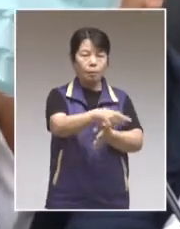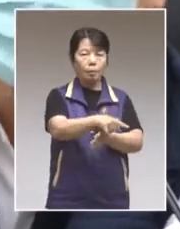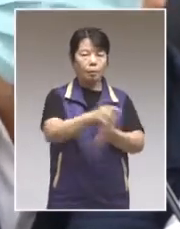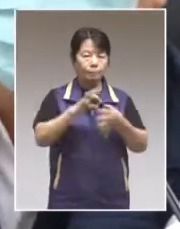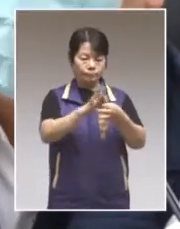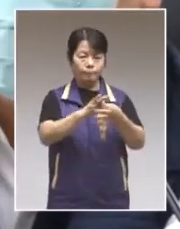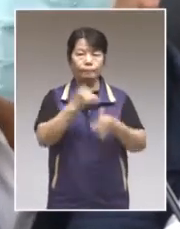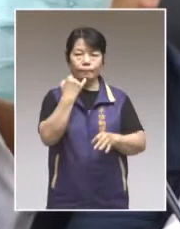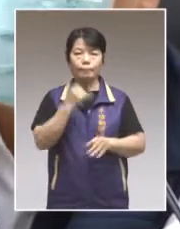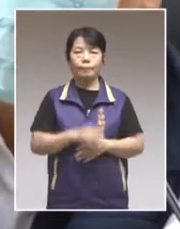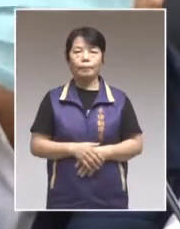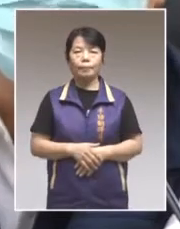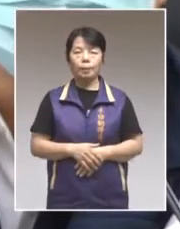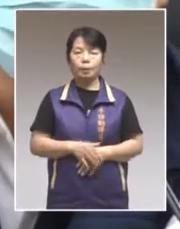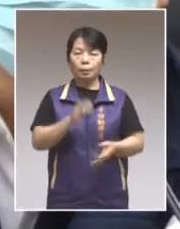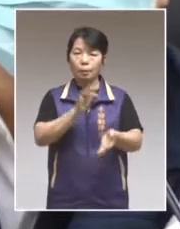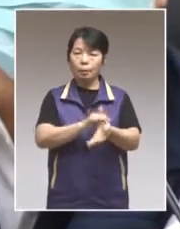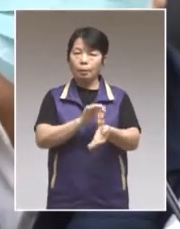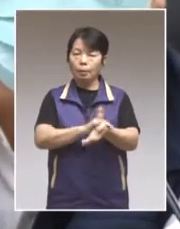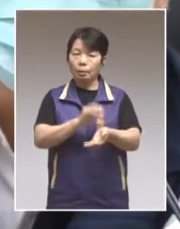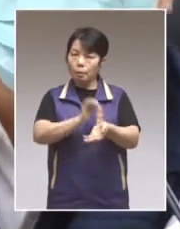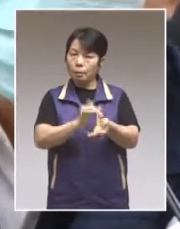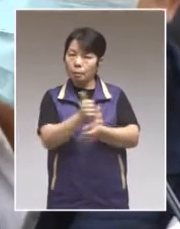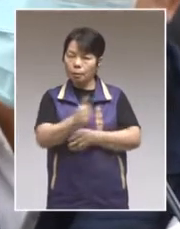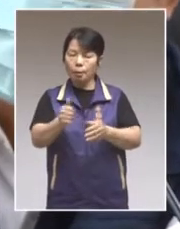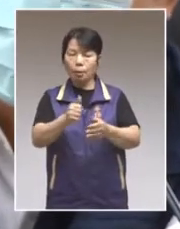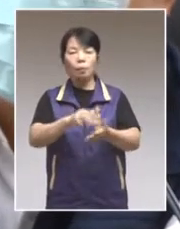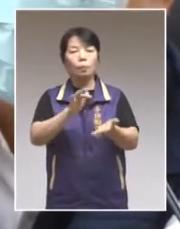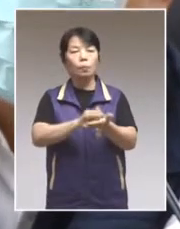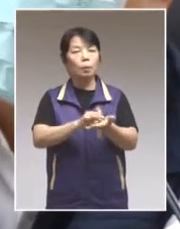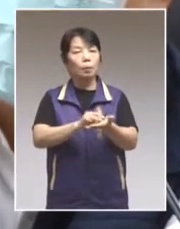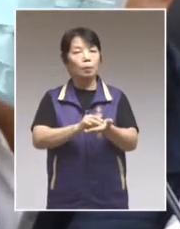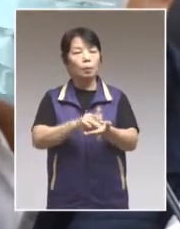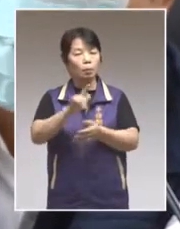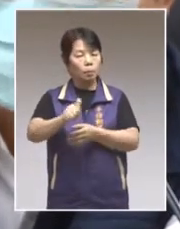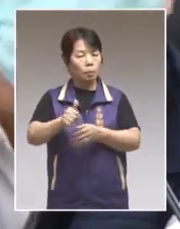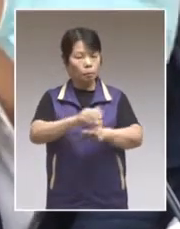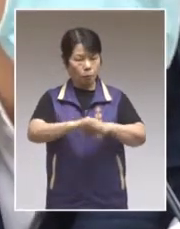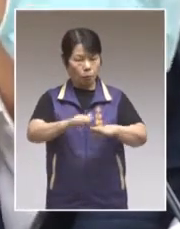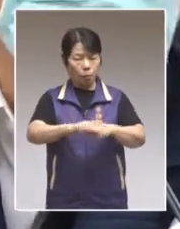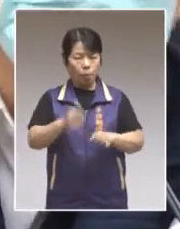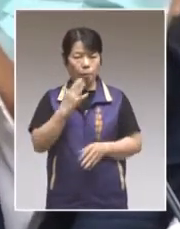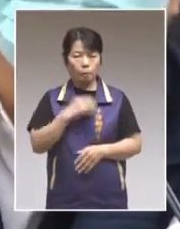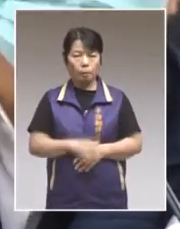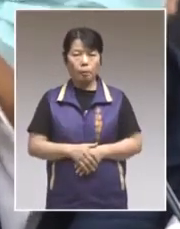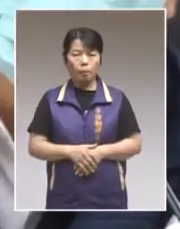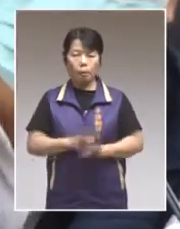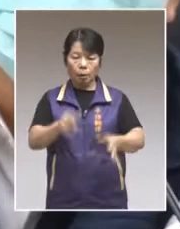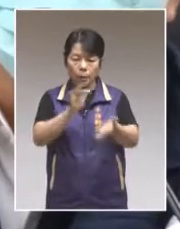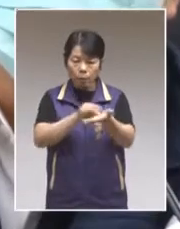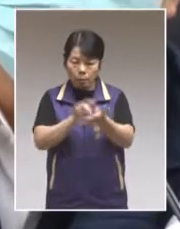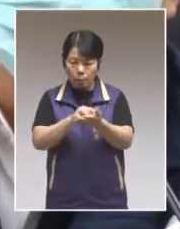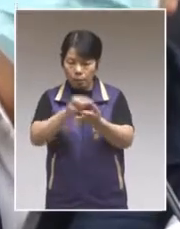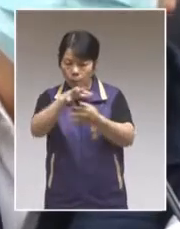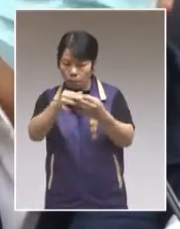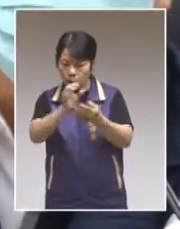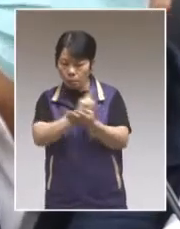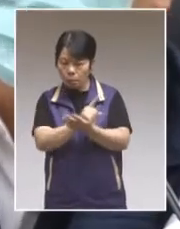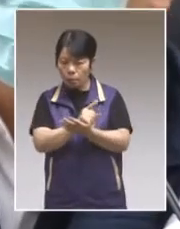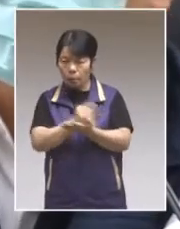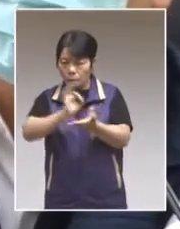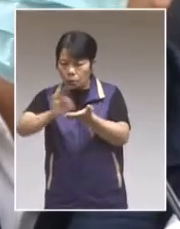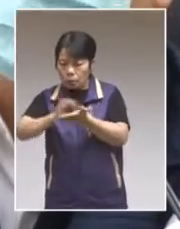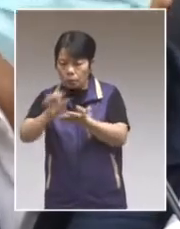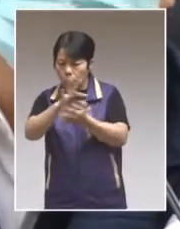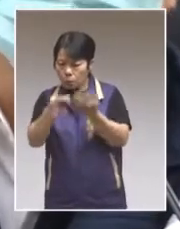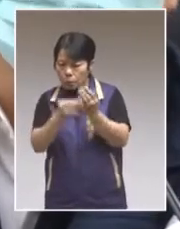分药师会在接受到这样的讯息之后，那用药咨询指导，然后把药物顺利的让